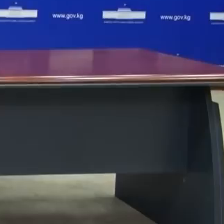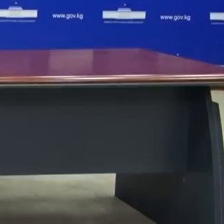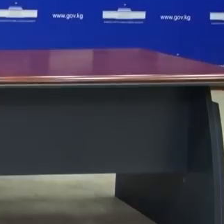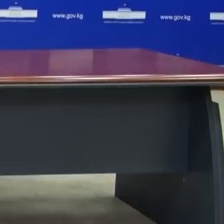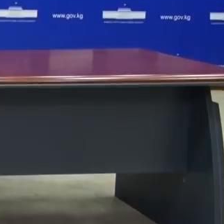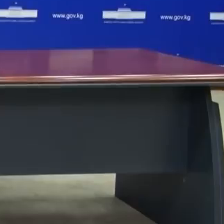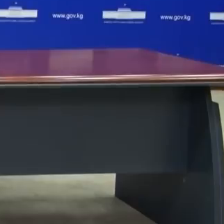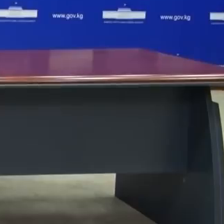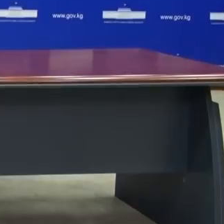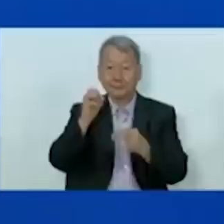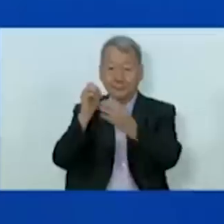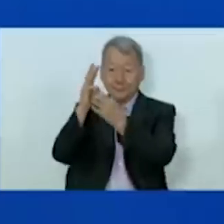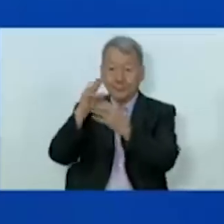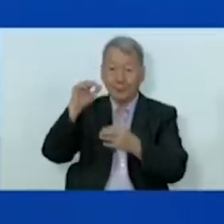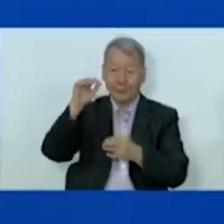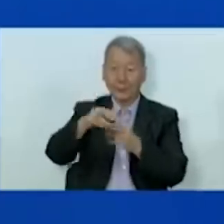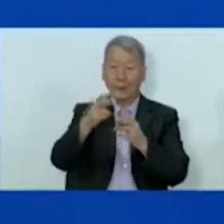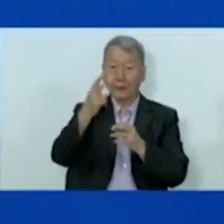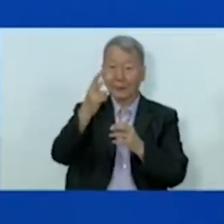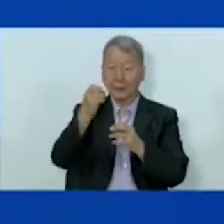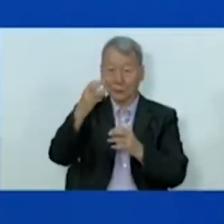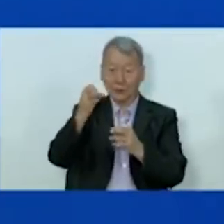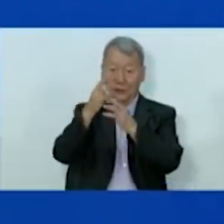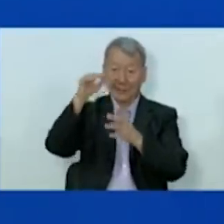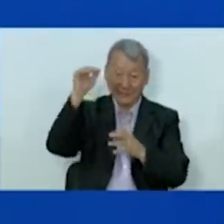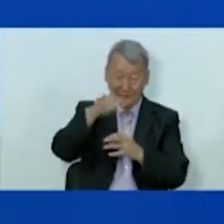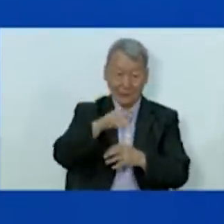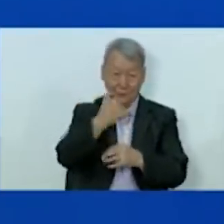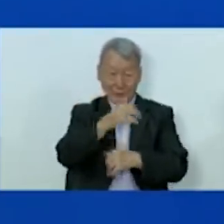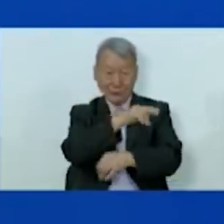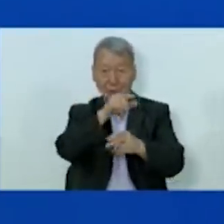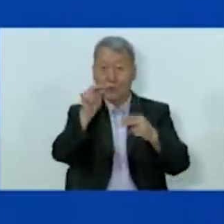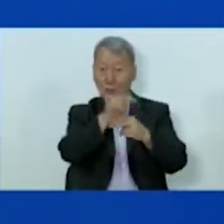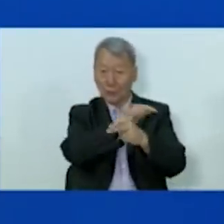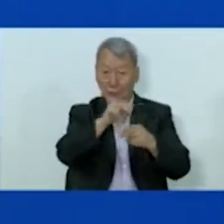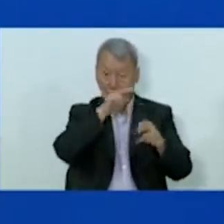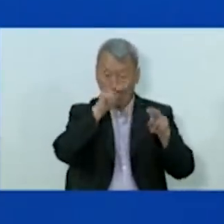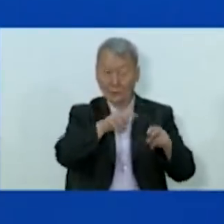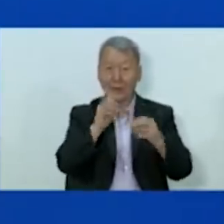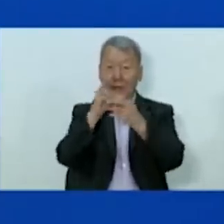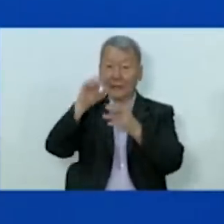жыйынтыкты берет да. Мына 13201 адам бүгүнкү күндө стационарда дарыланып атат.